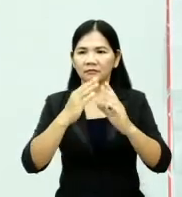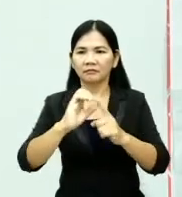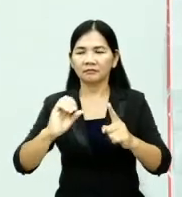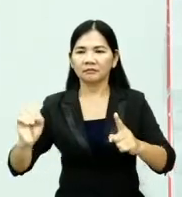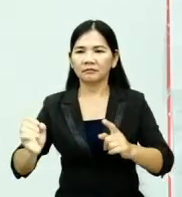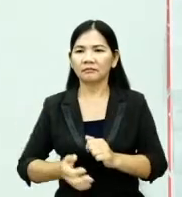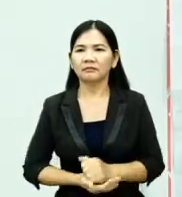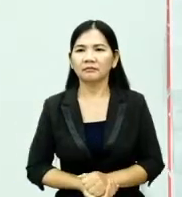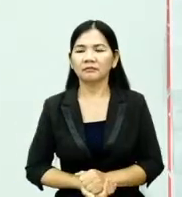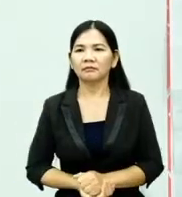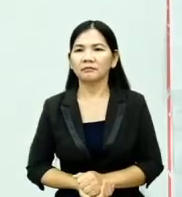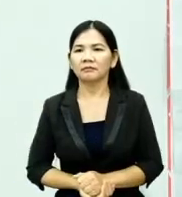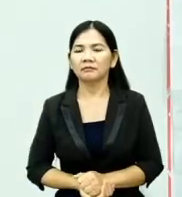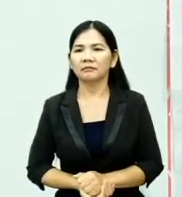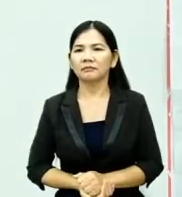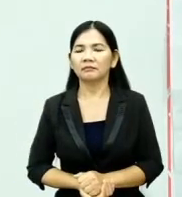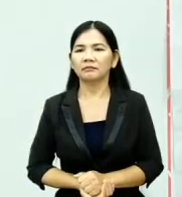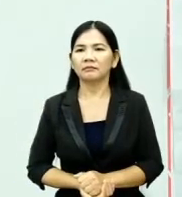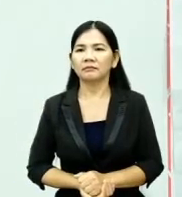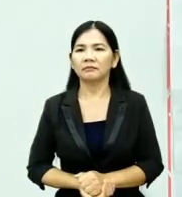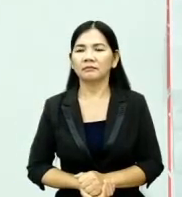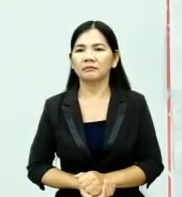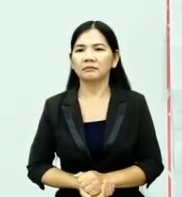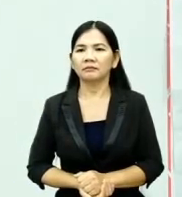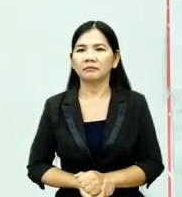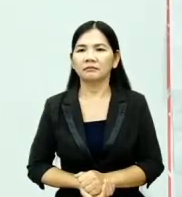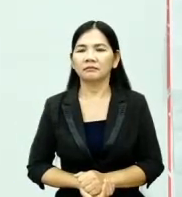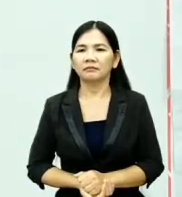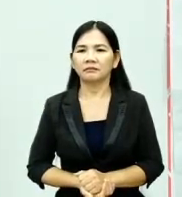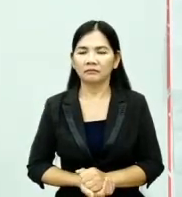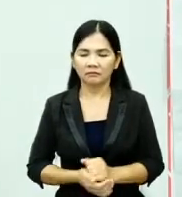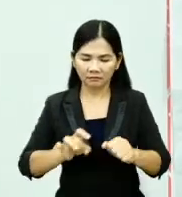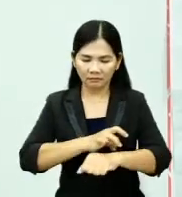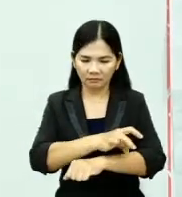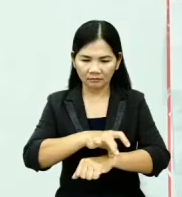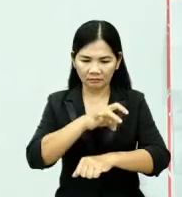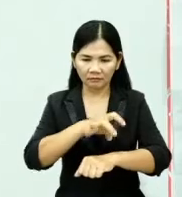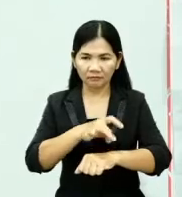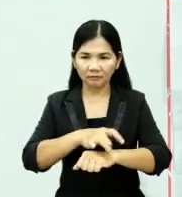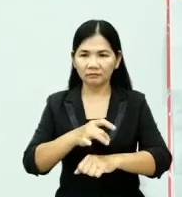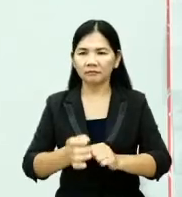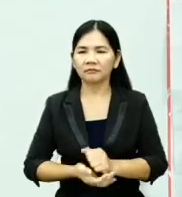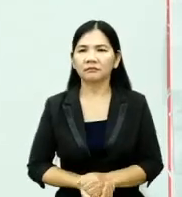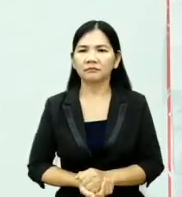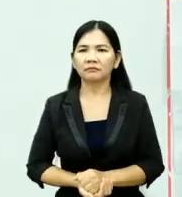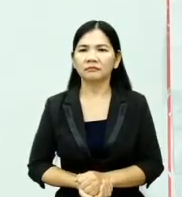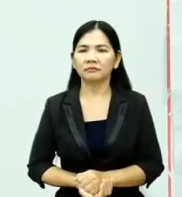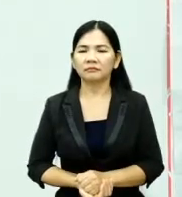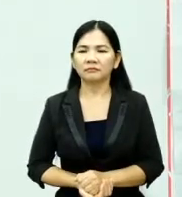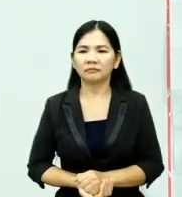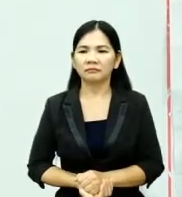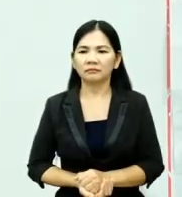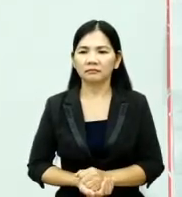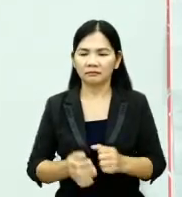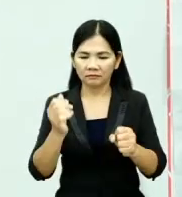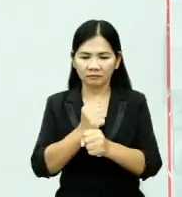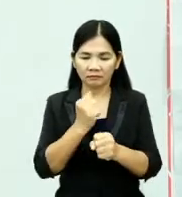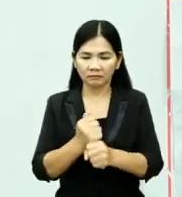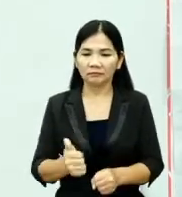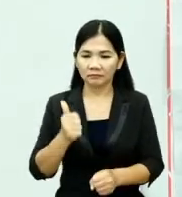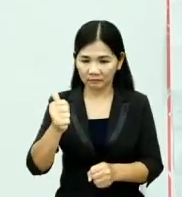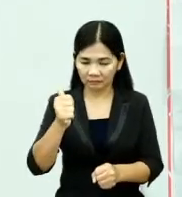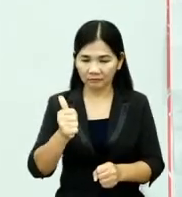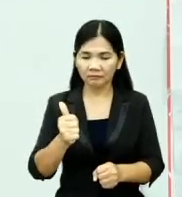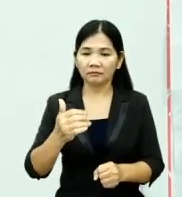nhà kêu ban chà con tặng ở khnề nâu pe đài chà kết phơi là o một